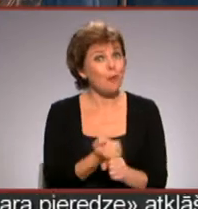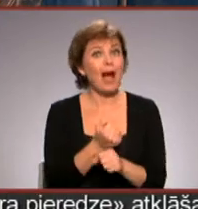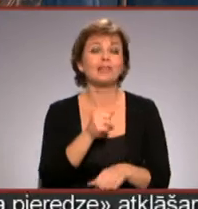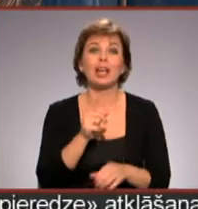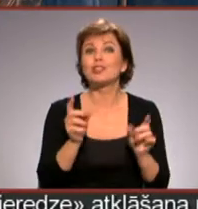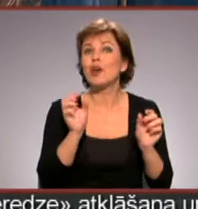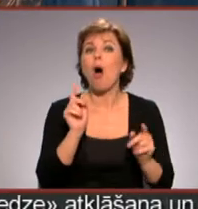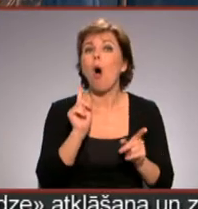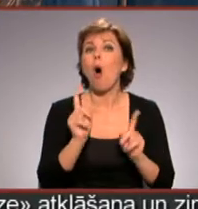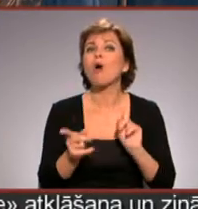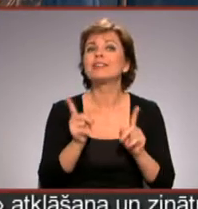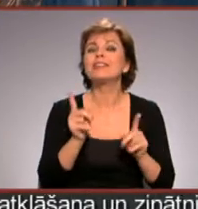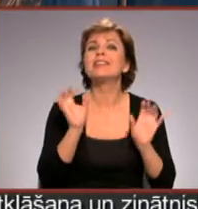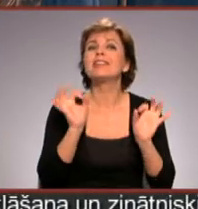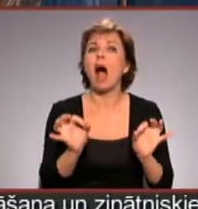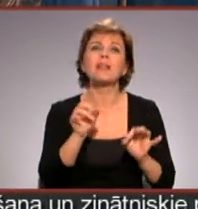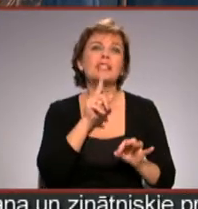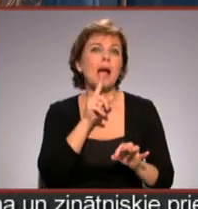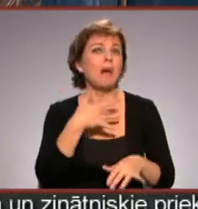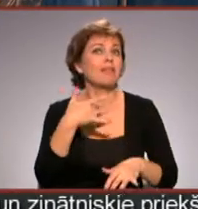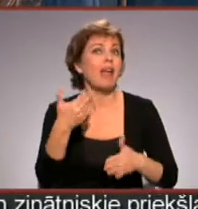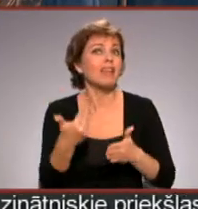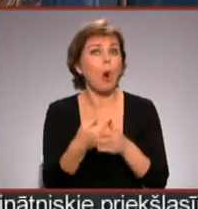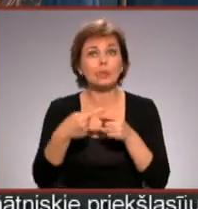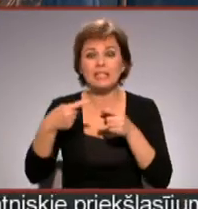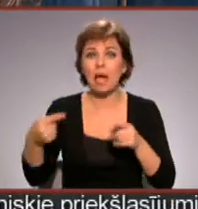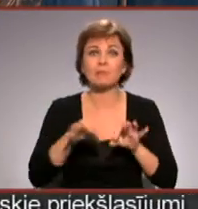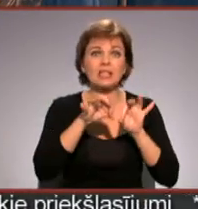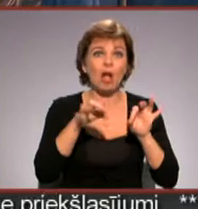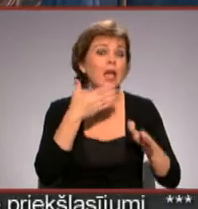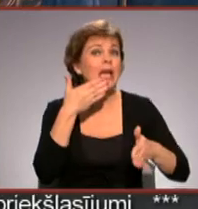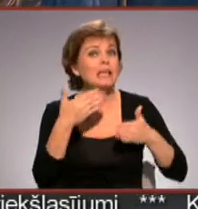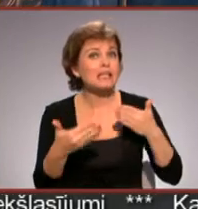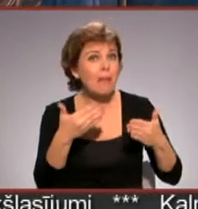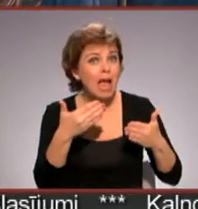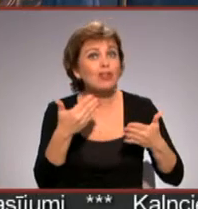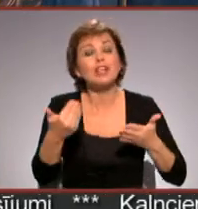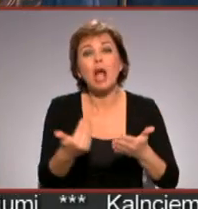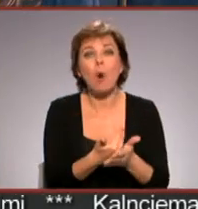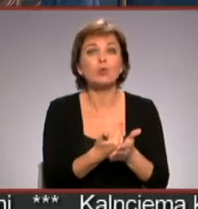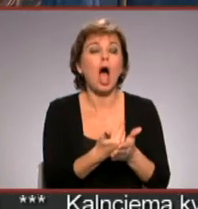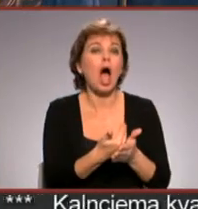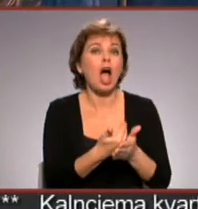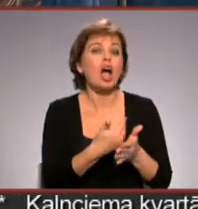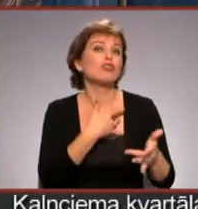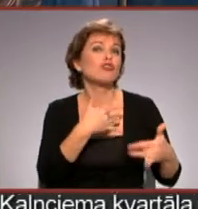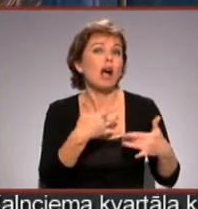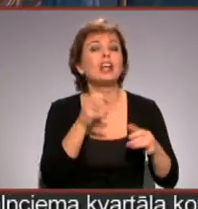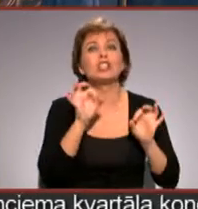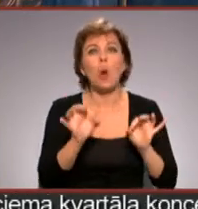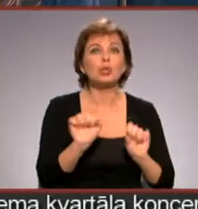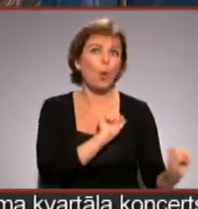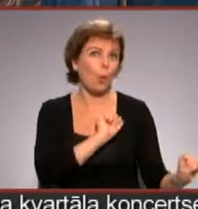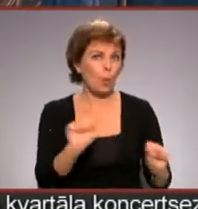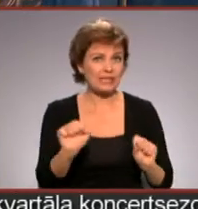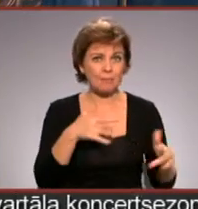Visai oriģināls ir Liepājas teātra veikums jaunajā sezonā to sākot. Viņi izmēģinājuši spēkus sev jaunā žanrā kustību izrādē. Krievu